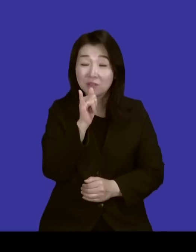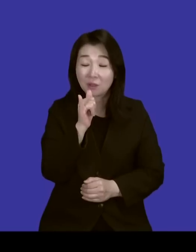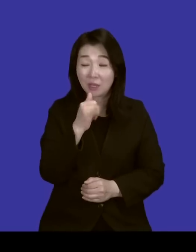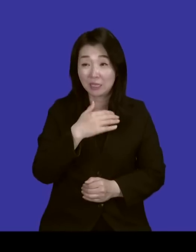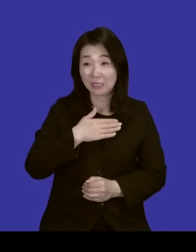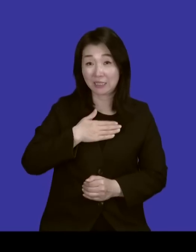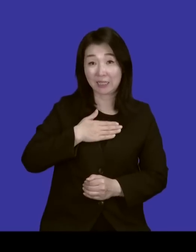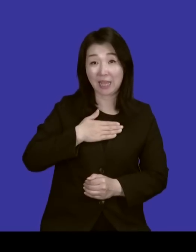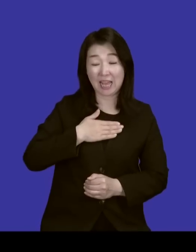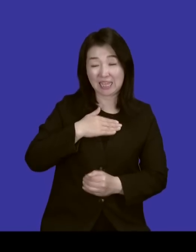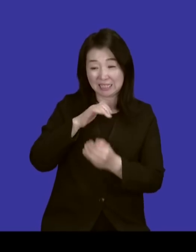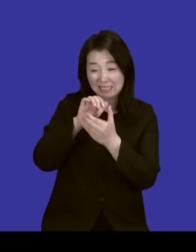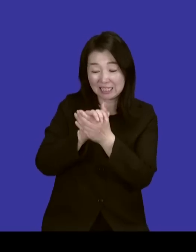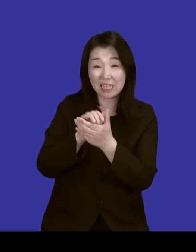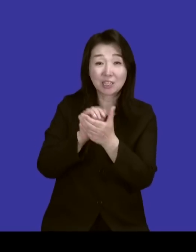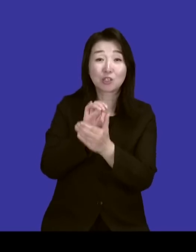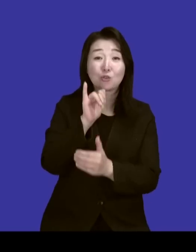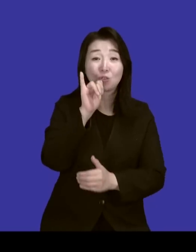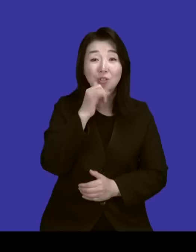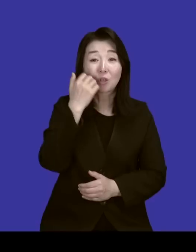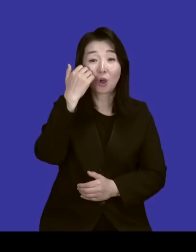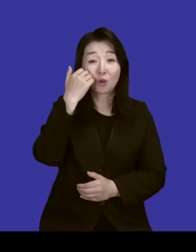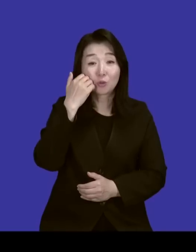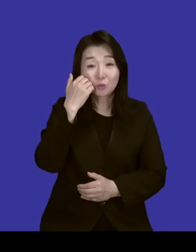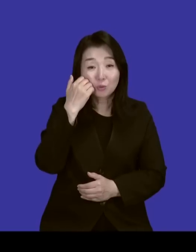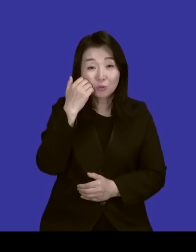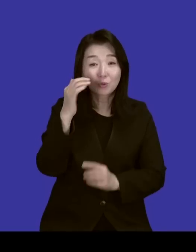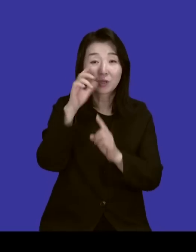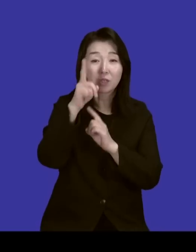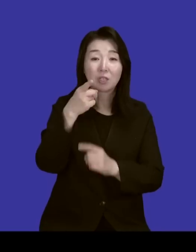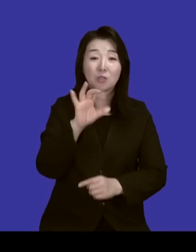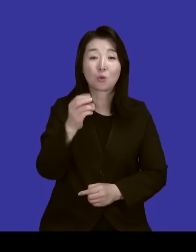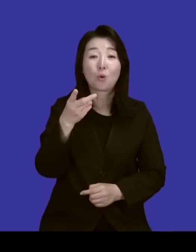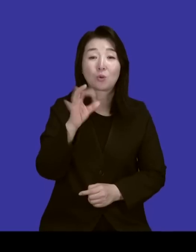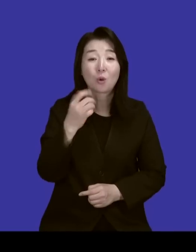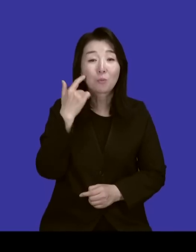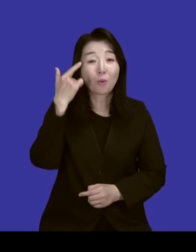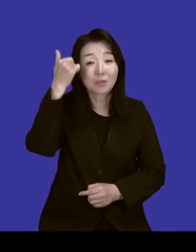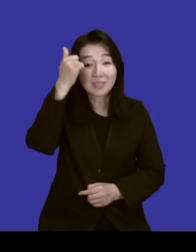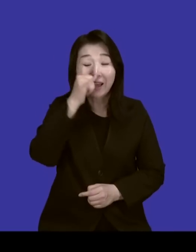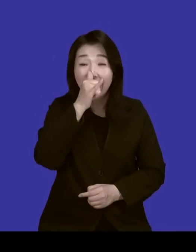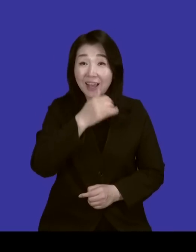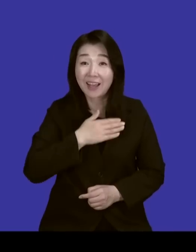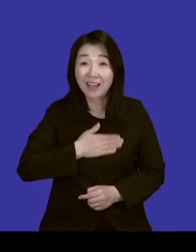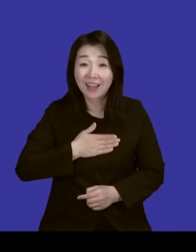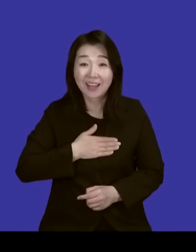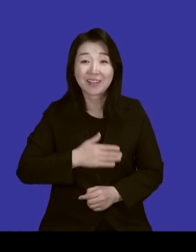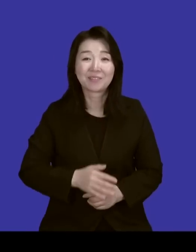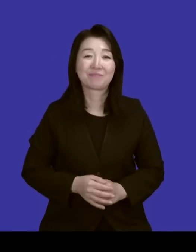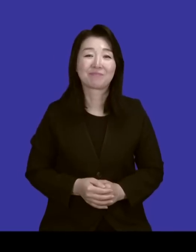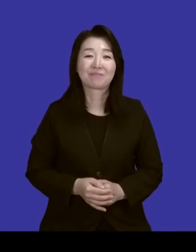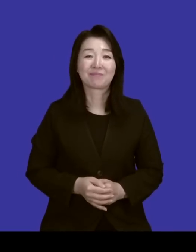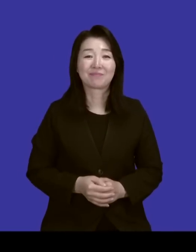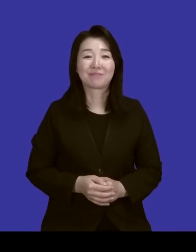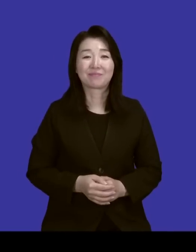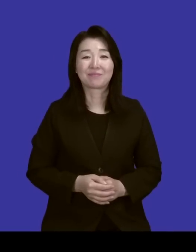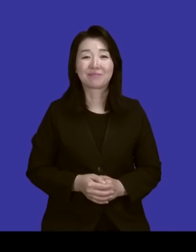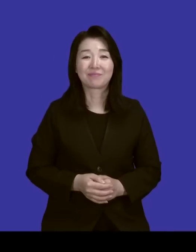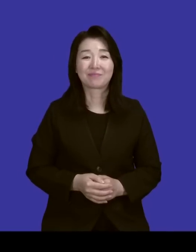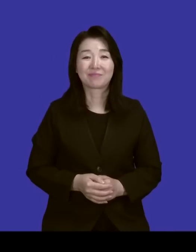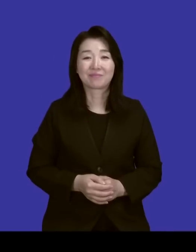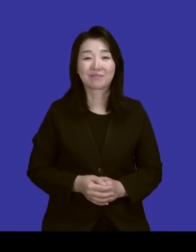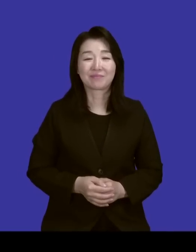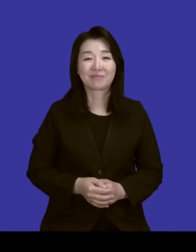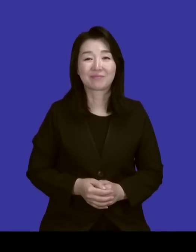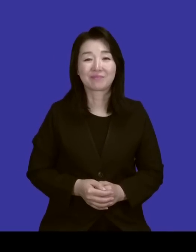친한 친구 가운데 네. 우리 이종용 목사님, 네네. 이종용, 너 부르. 예, 너 부르시고. 네, 예, 예. 네. 지금